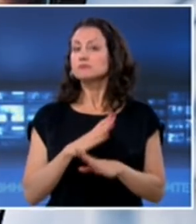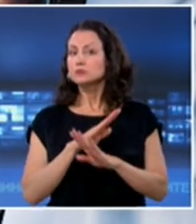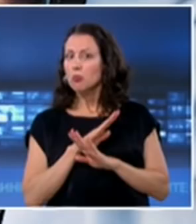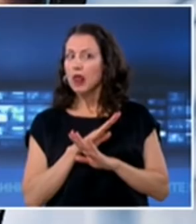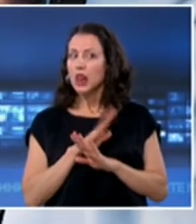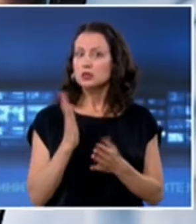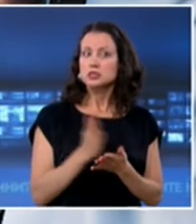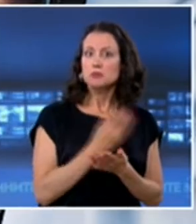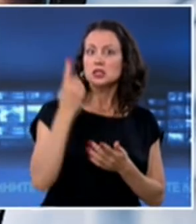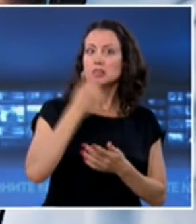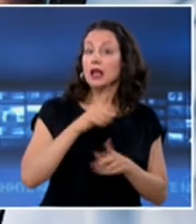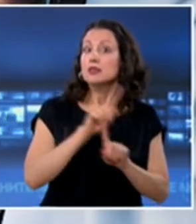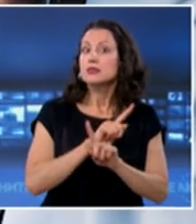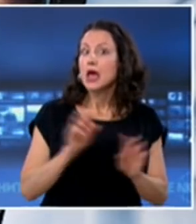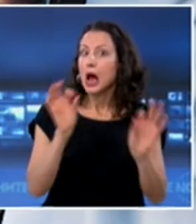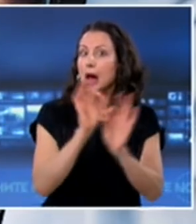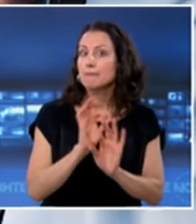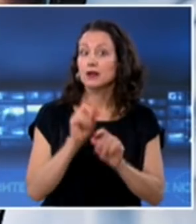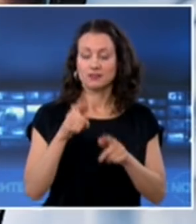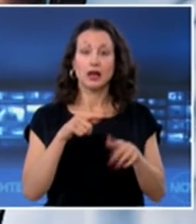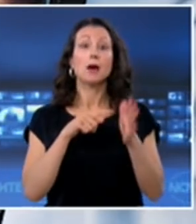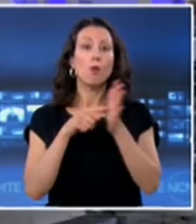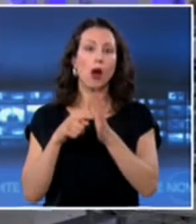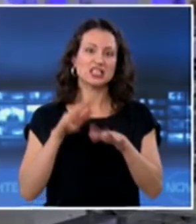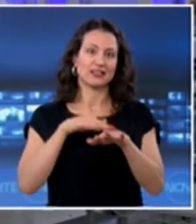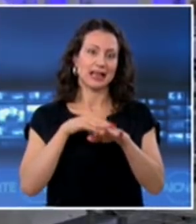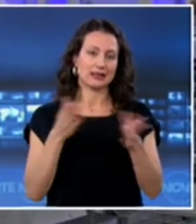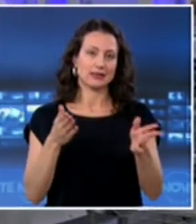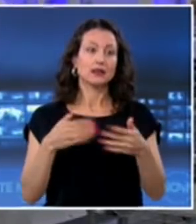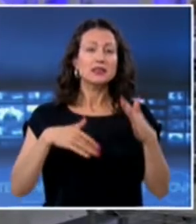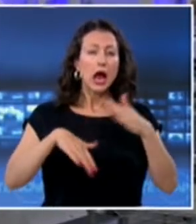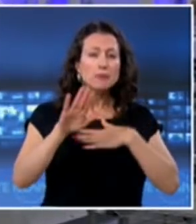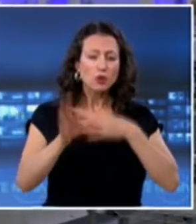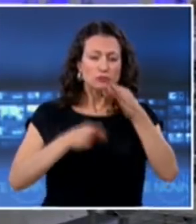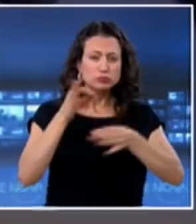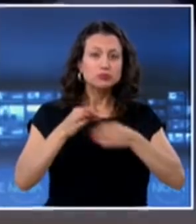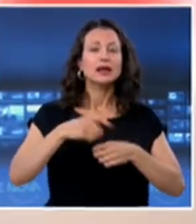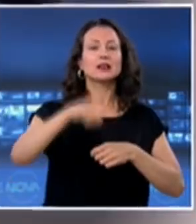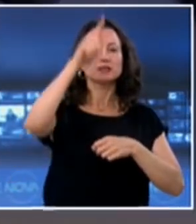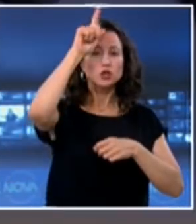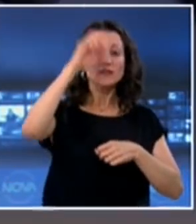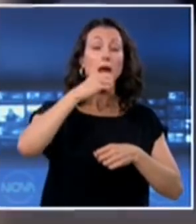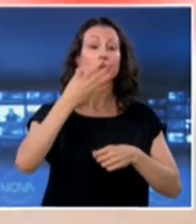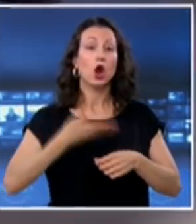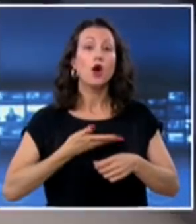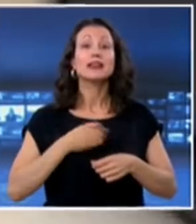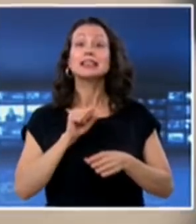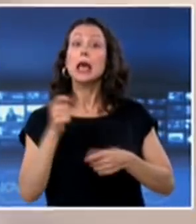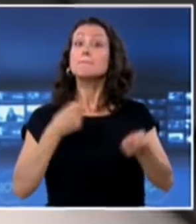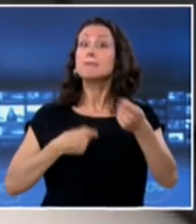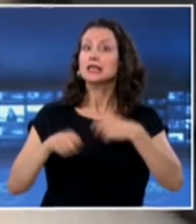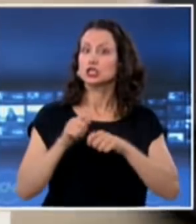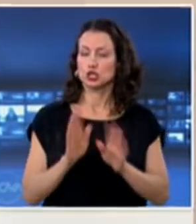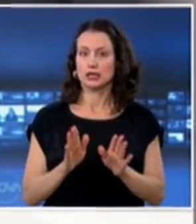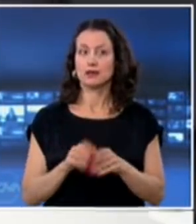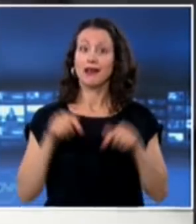Това показват данните на единния информационен портал. Най-много са заразените в София, Благоевград и Пазарджик. А днес стана